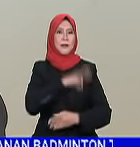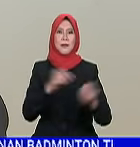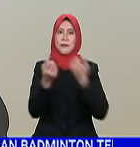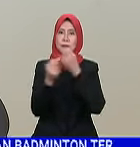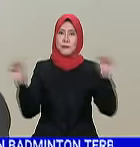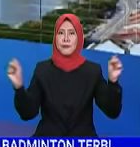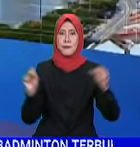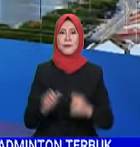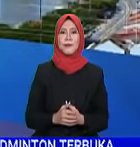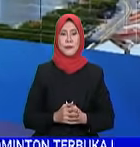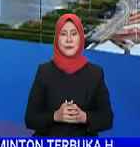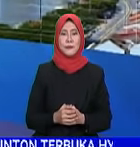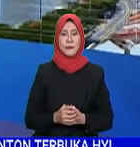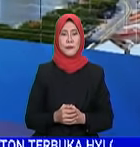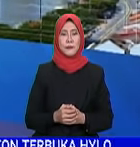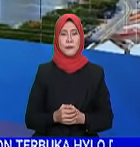disediakan.